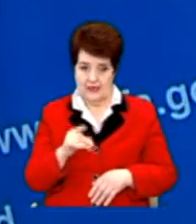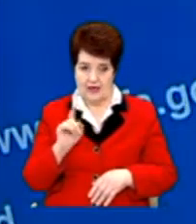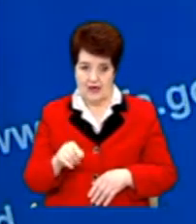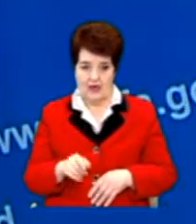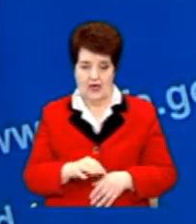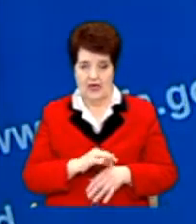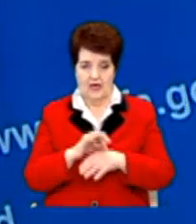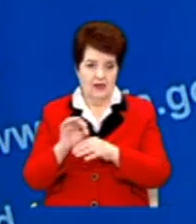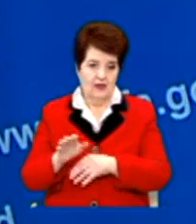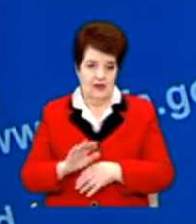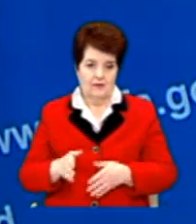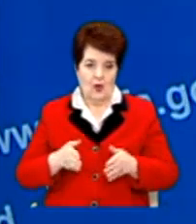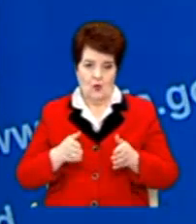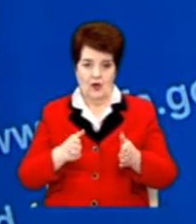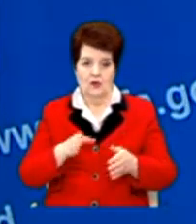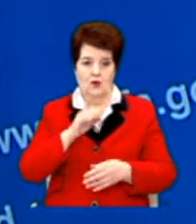că vom obține un coridor verde